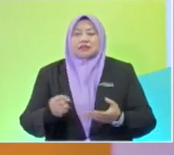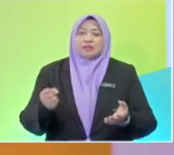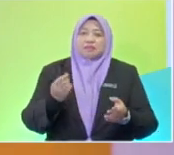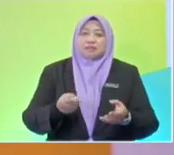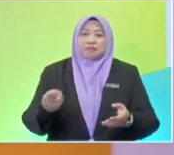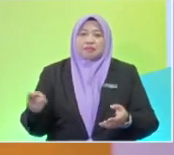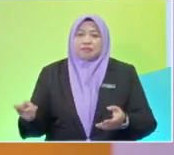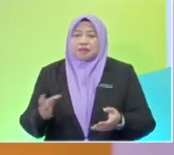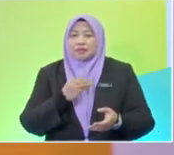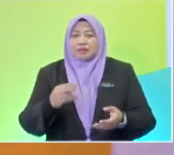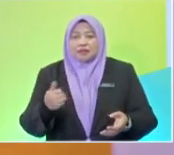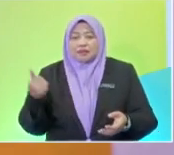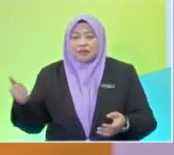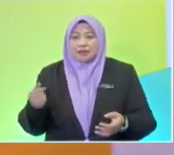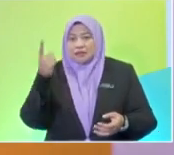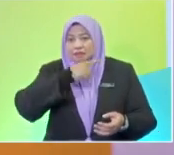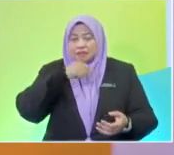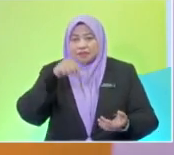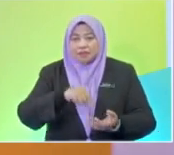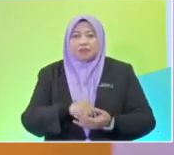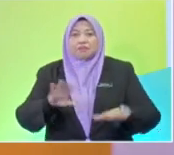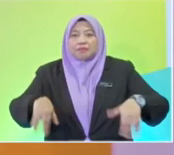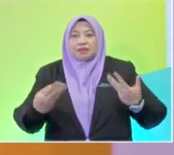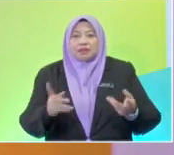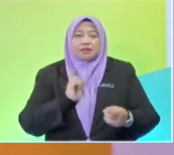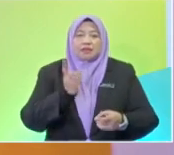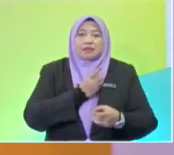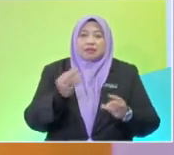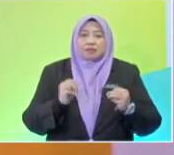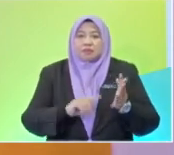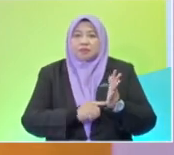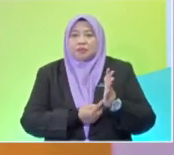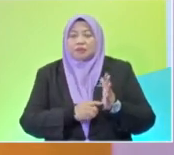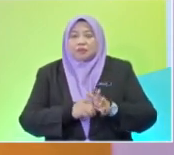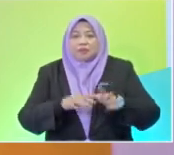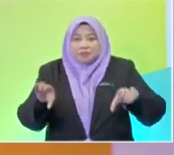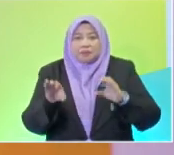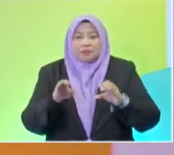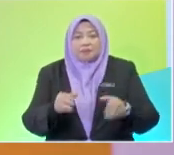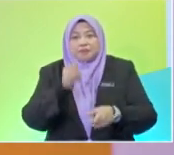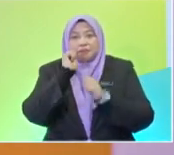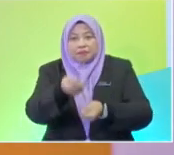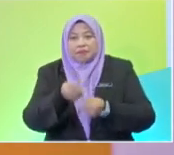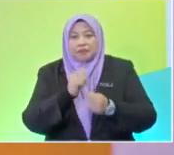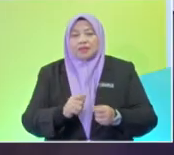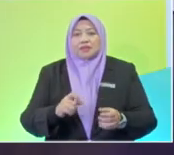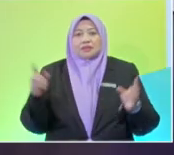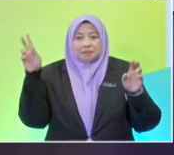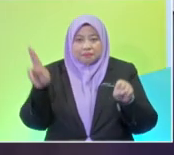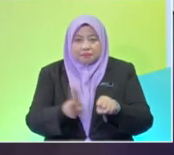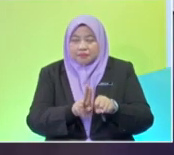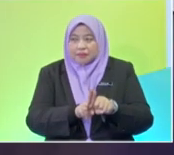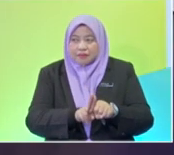depan ini dan ini bagaimana kita tidak memuliakan activity membuat Arok pancing Oke